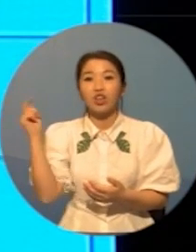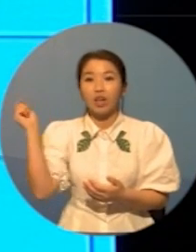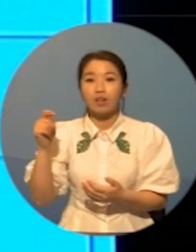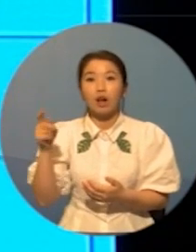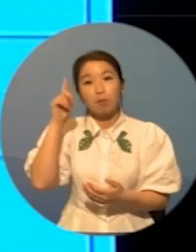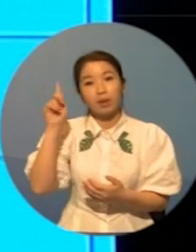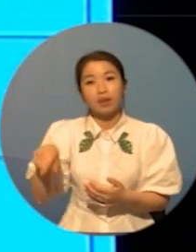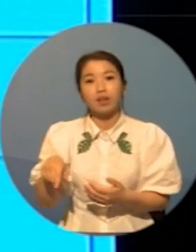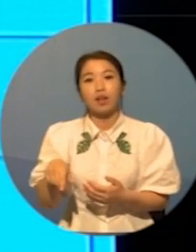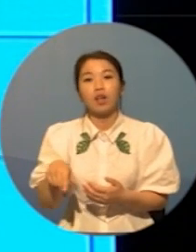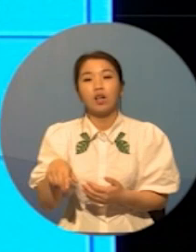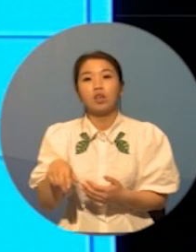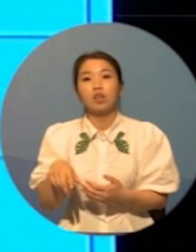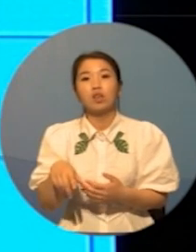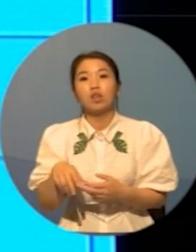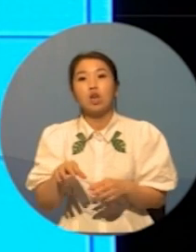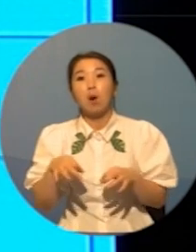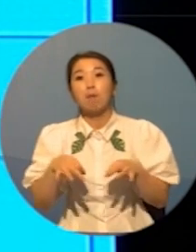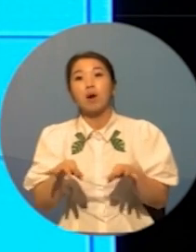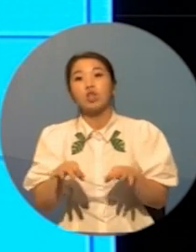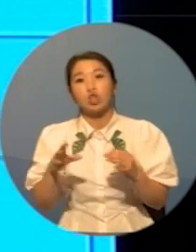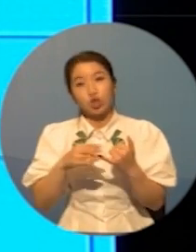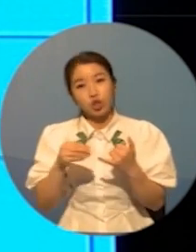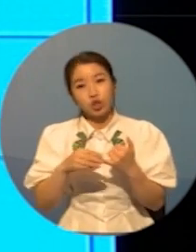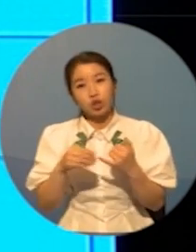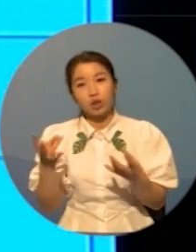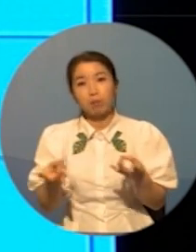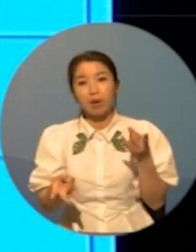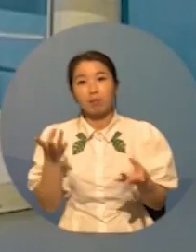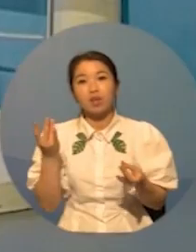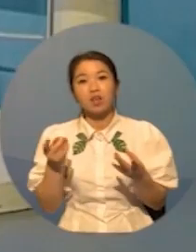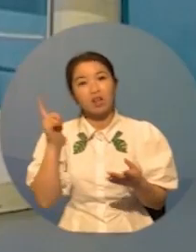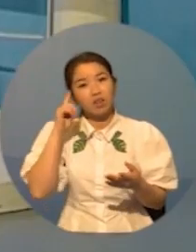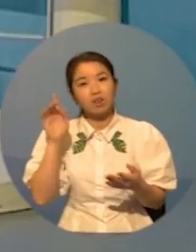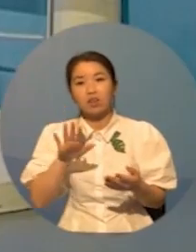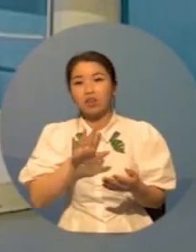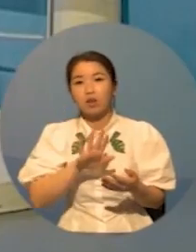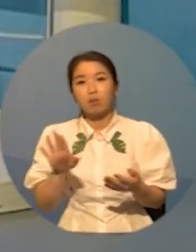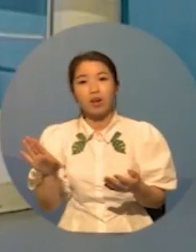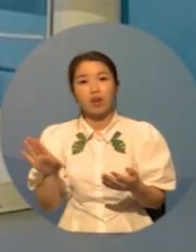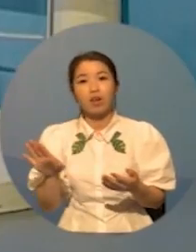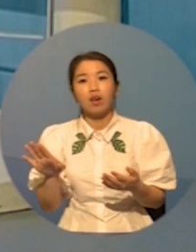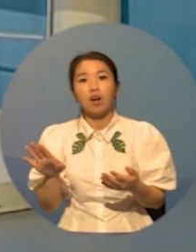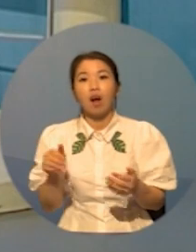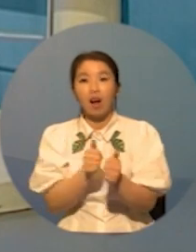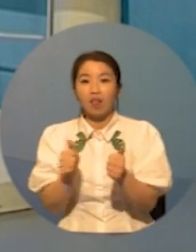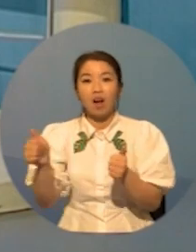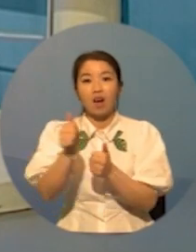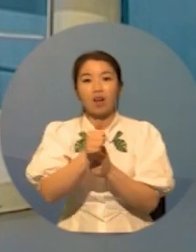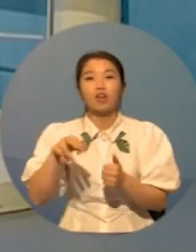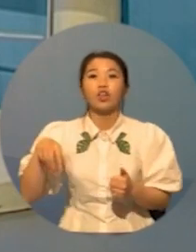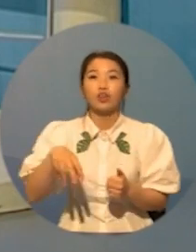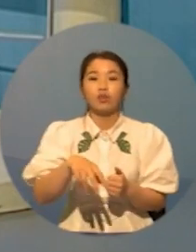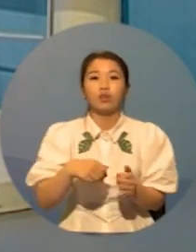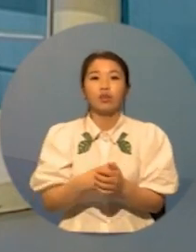Трактор жердегі батпақ сатпақты тыңламай алға жылжыды. Демек, бұл үш мысал жаңа жоғарыда